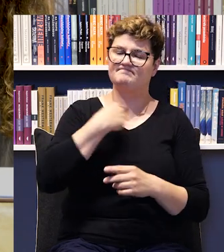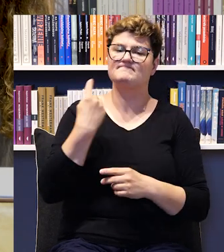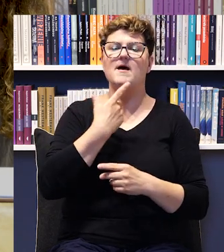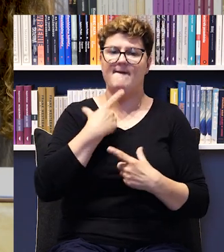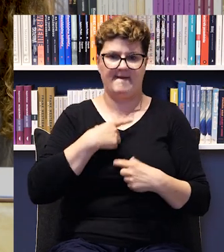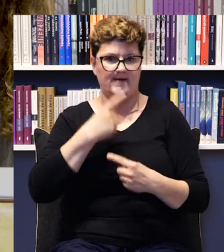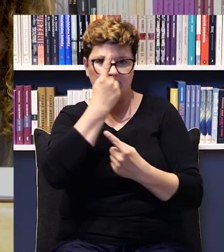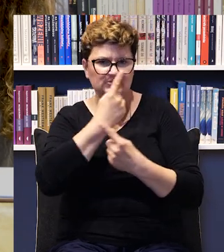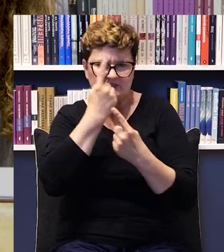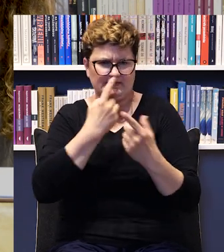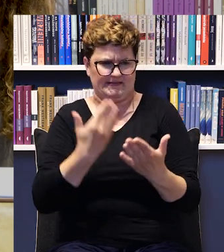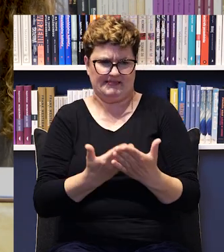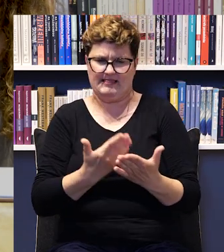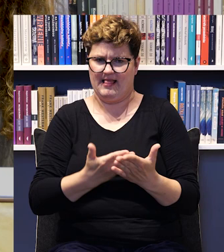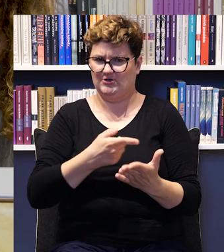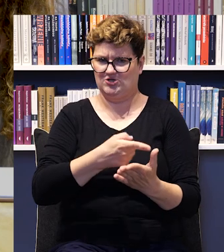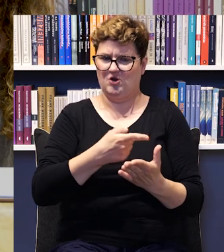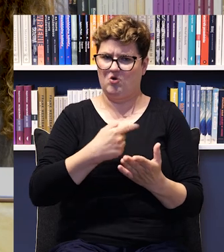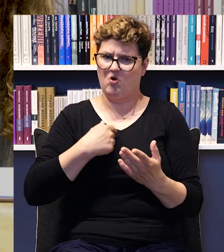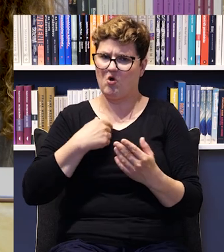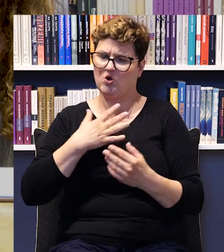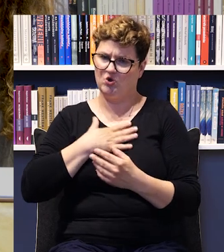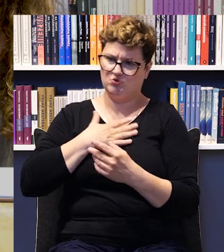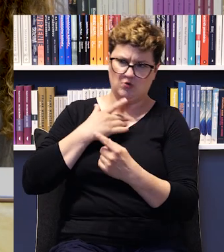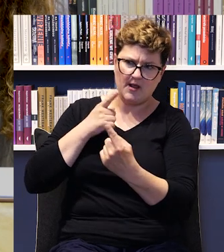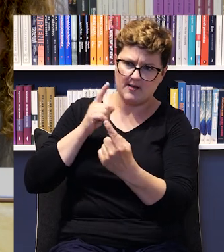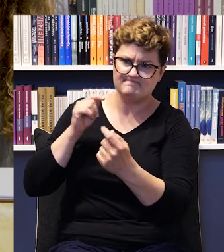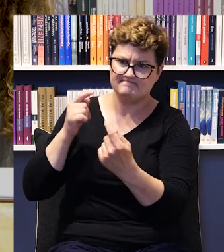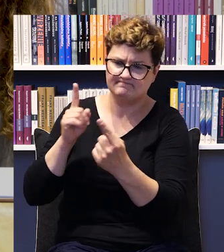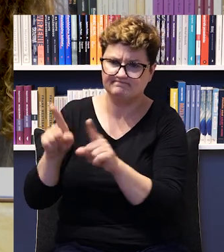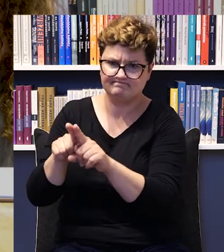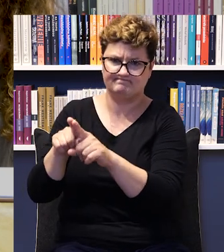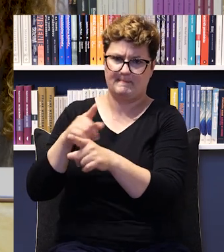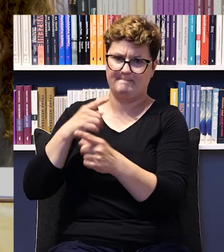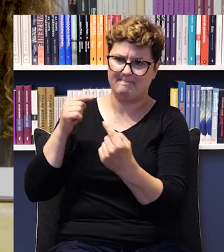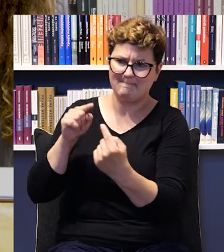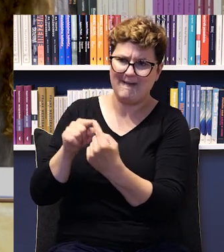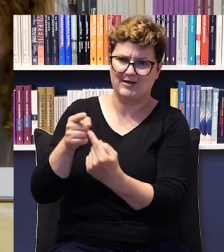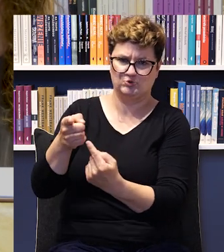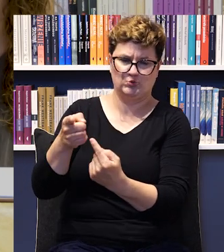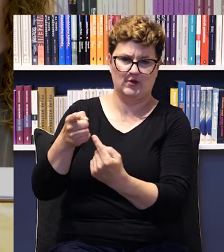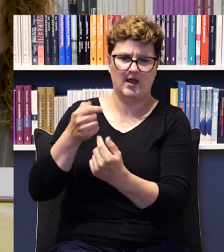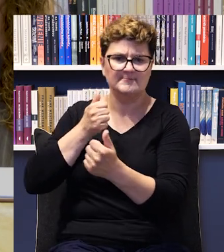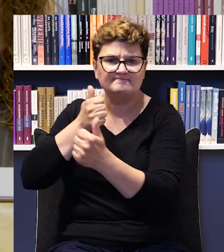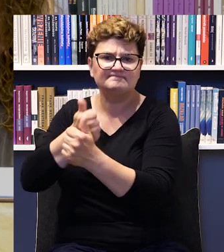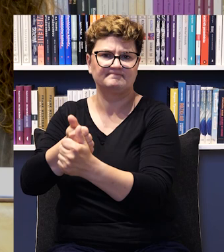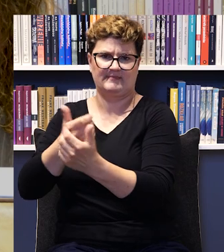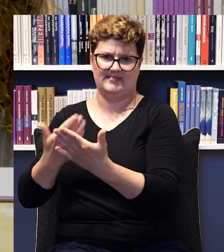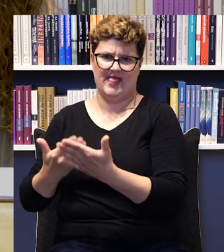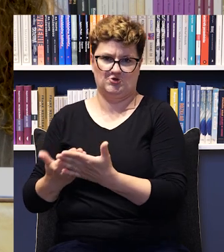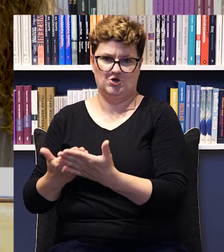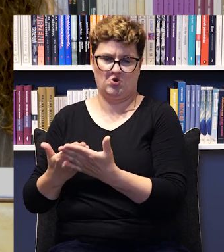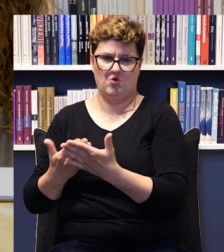ogóle, zastanowić się, dlaczego my się w ogóle identyfikujemy z tamtą stroną, no nie? Jakby, znaczy, dlaczego mielibyśmy